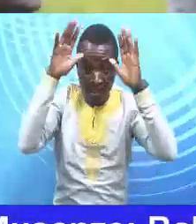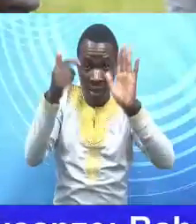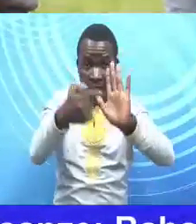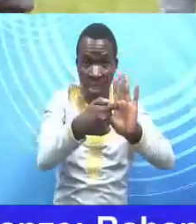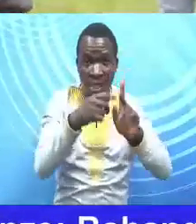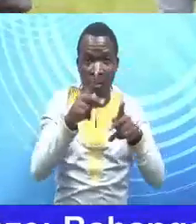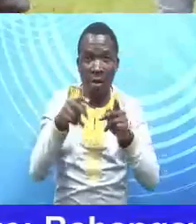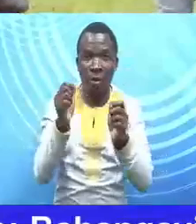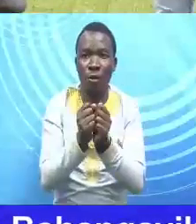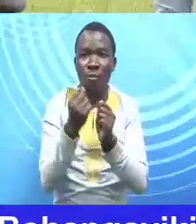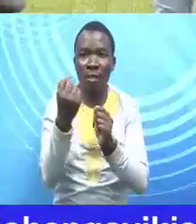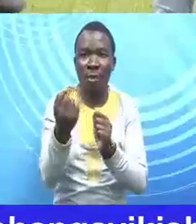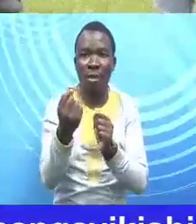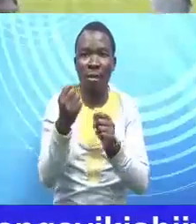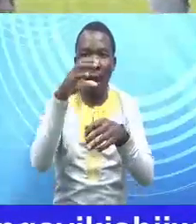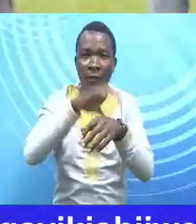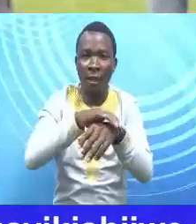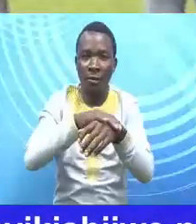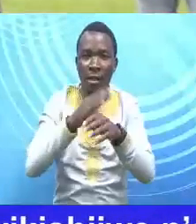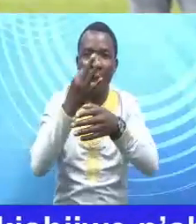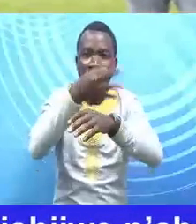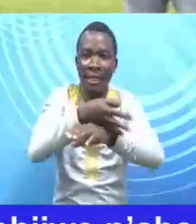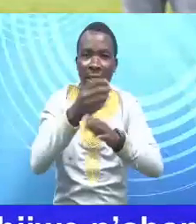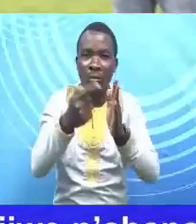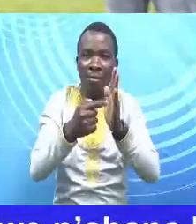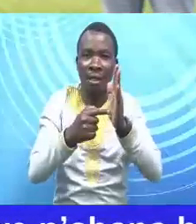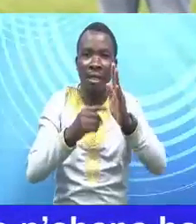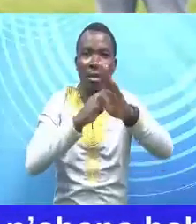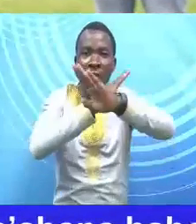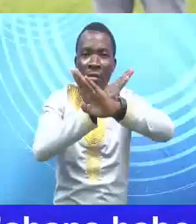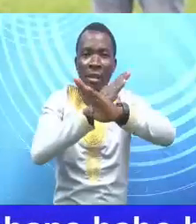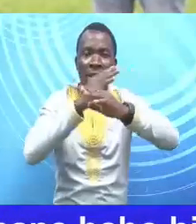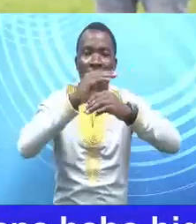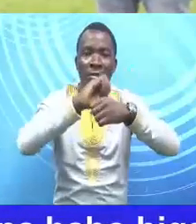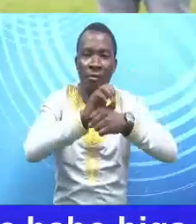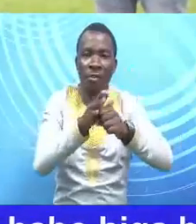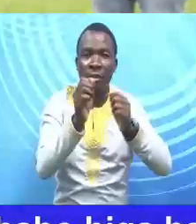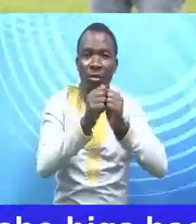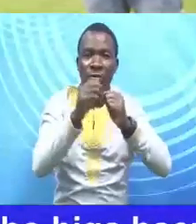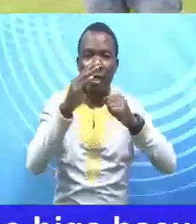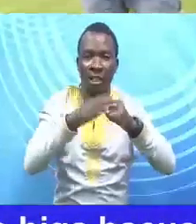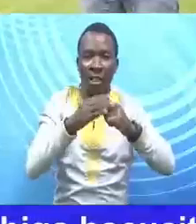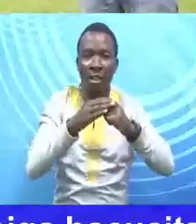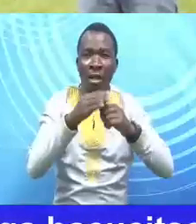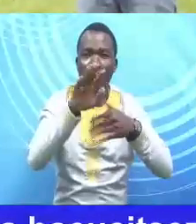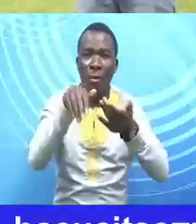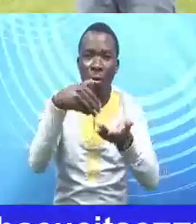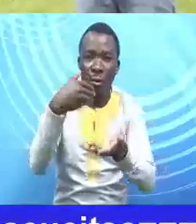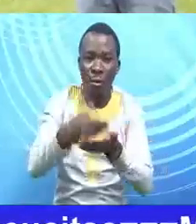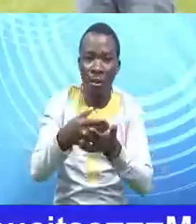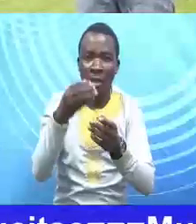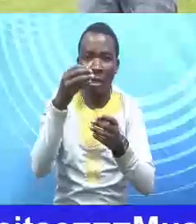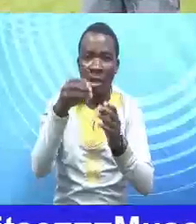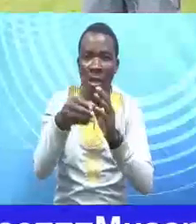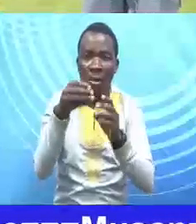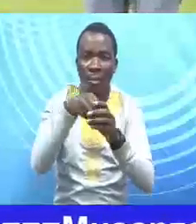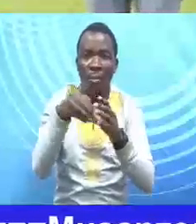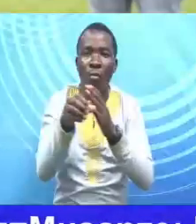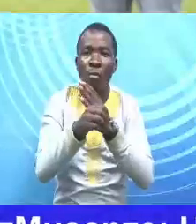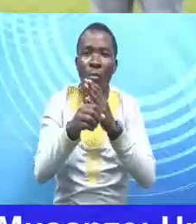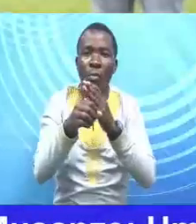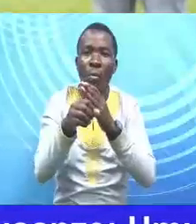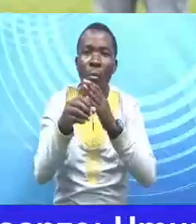kuri 15 bafashwe barenze ku mabwiriza yo kwirinda iki cyorezo cya COVID-19 bose nabo mu kagari ka Mumena ni mu murenge